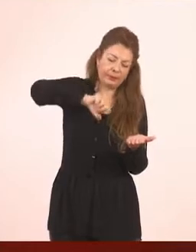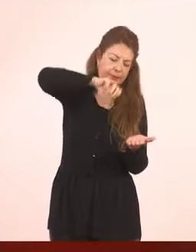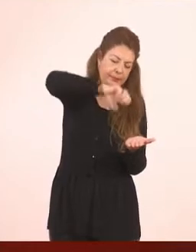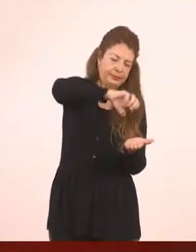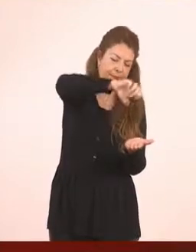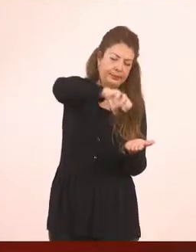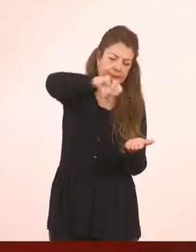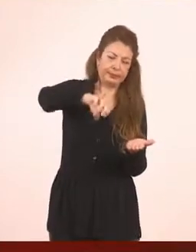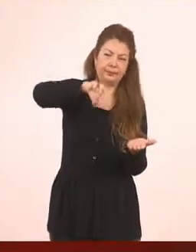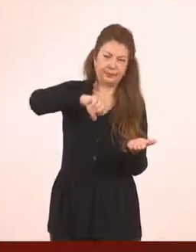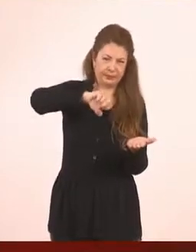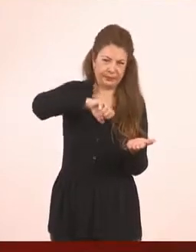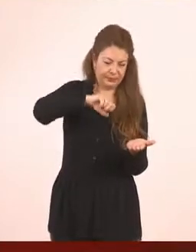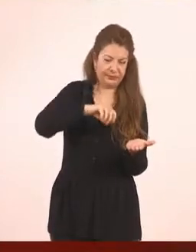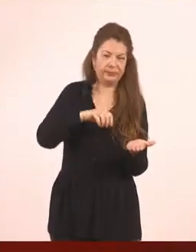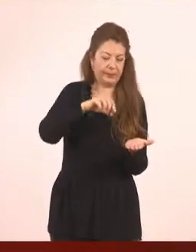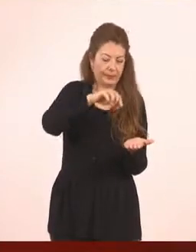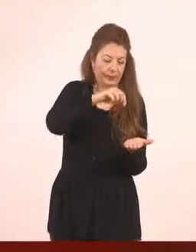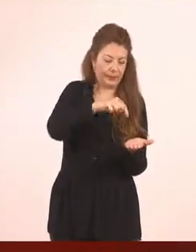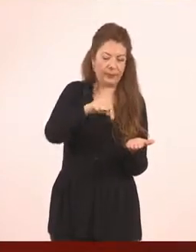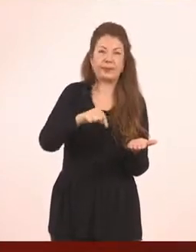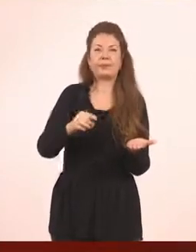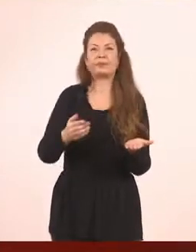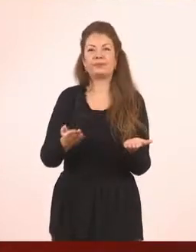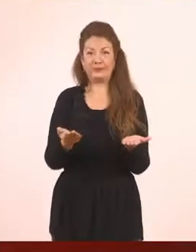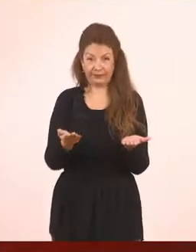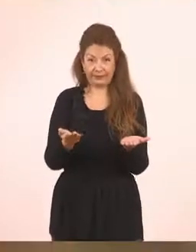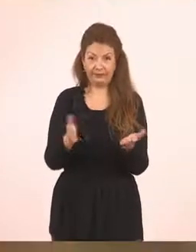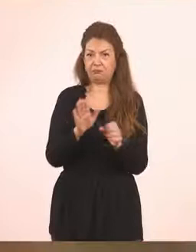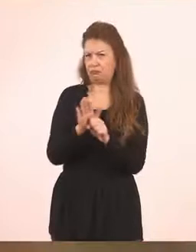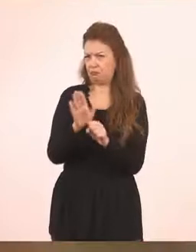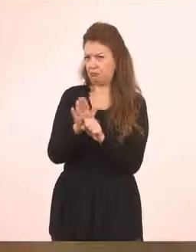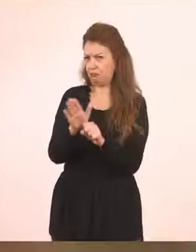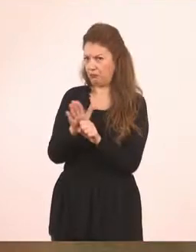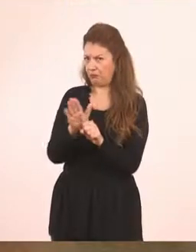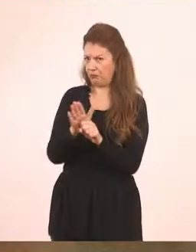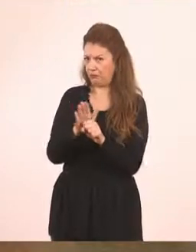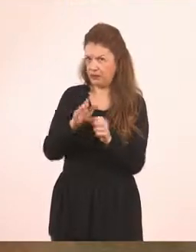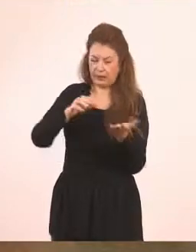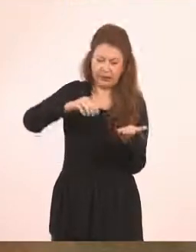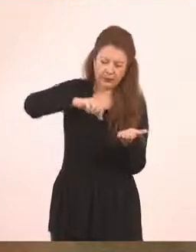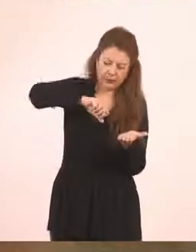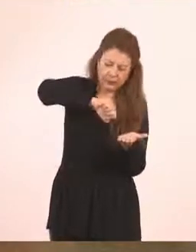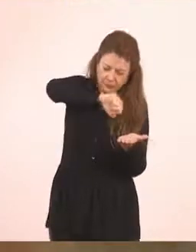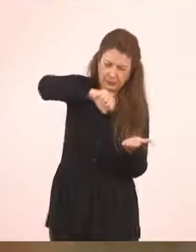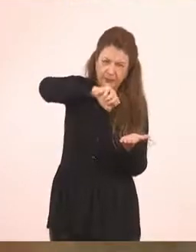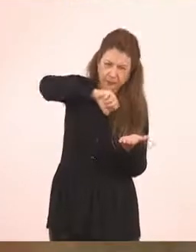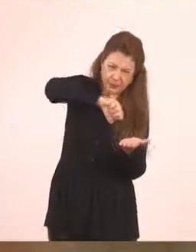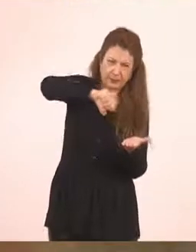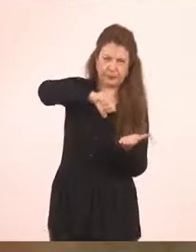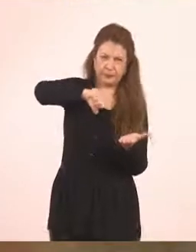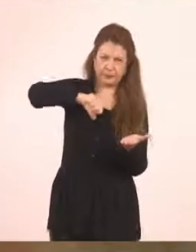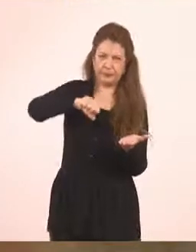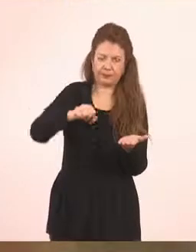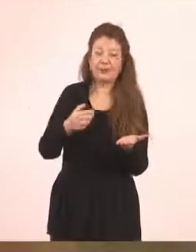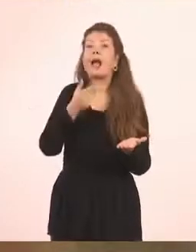Φτάνει. Λίγο να το απλώσεις όμως, ε. Λίγο έτσι